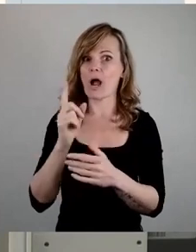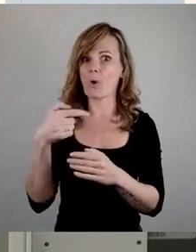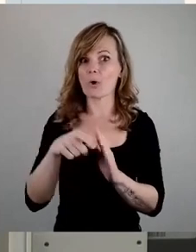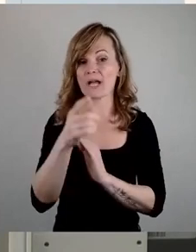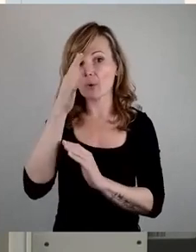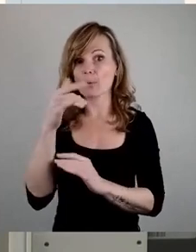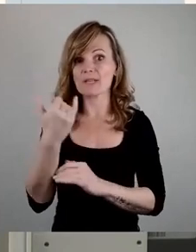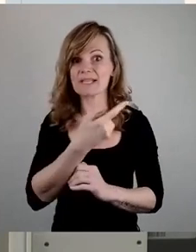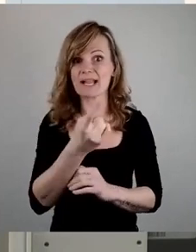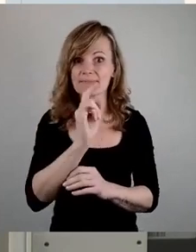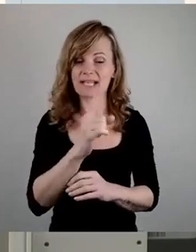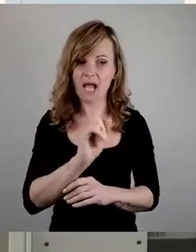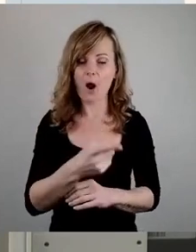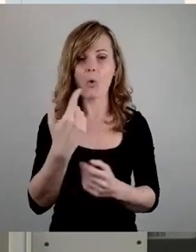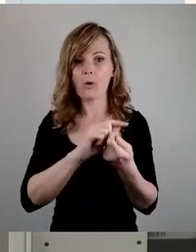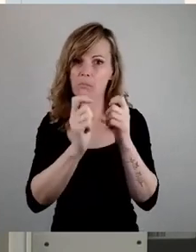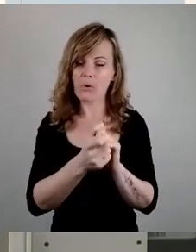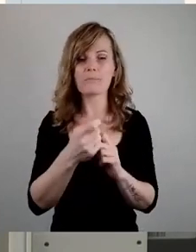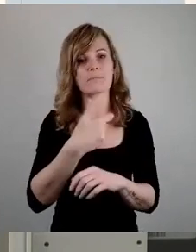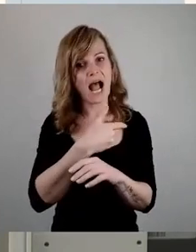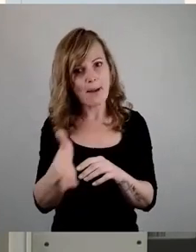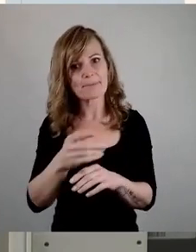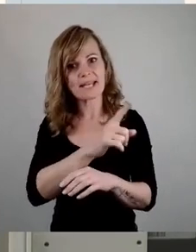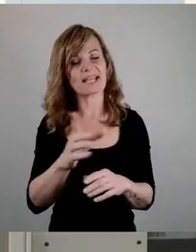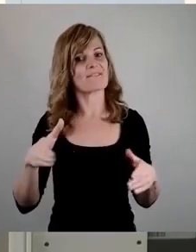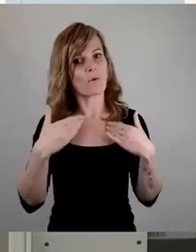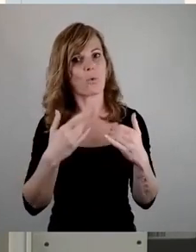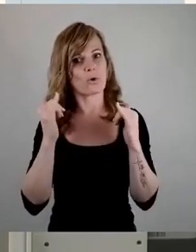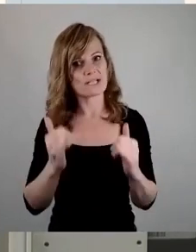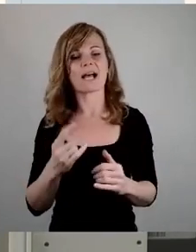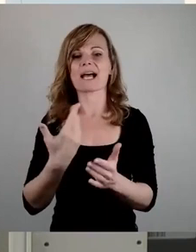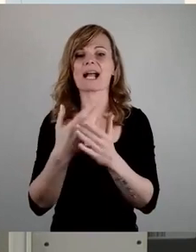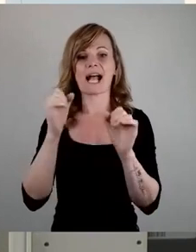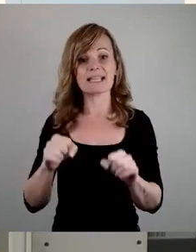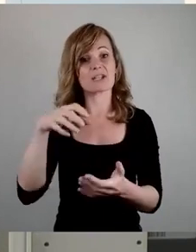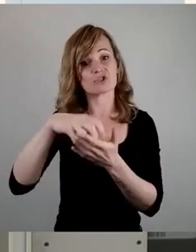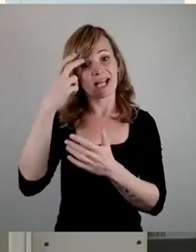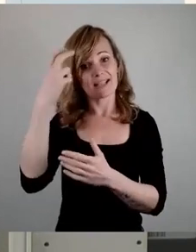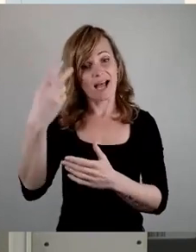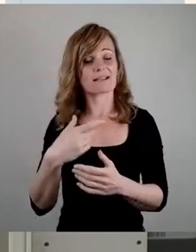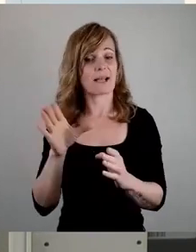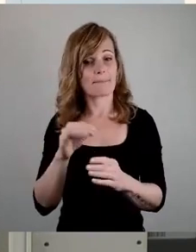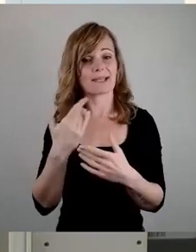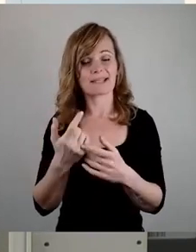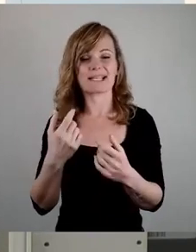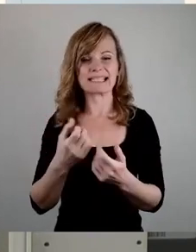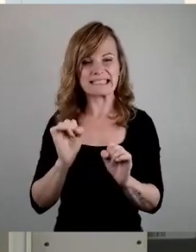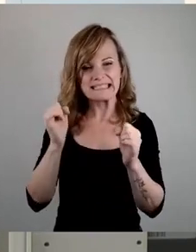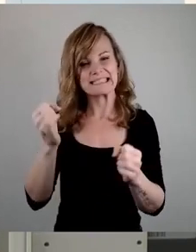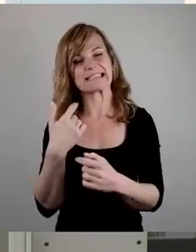auch ablehnen. Das freut mich sehr. Das heißt also, man kann in diesem Stadtrat mit zähem